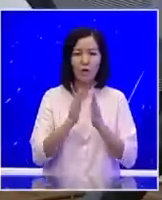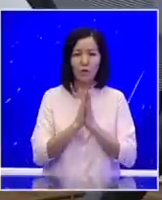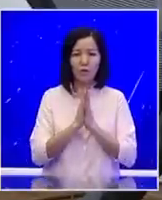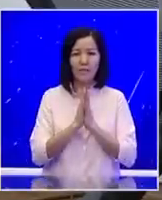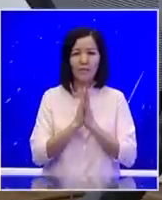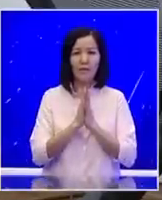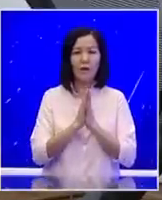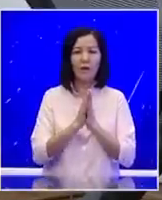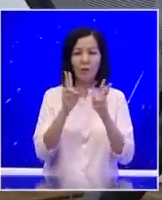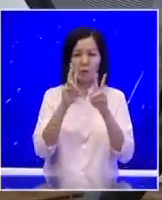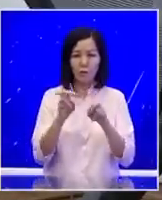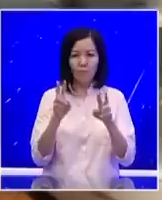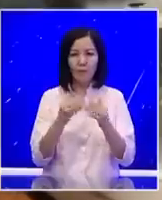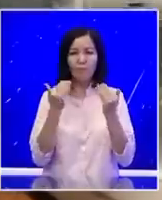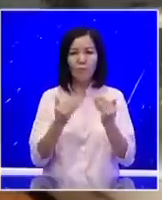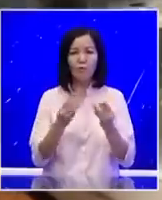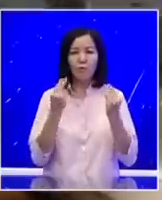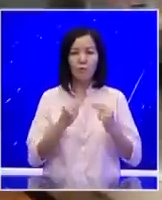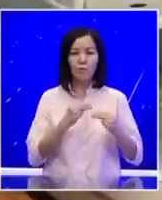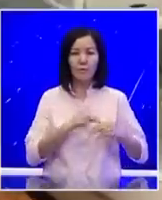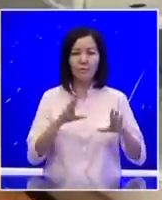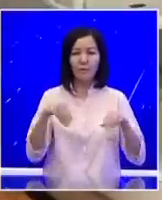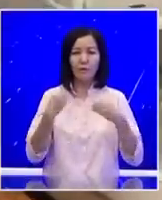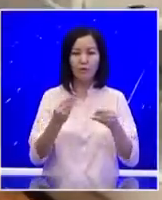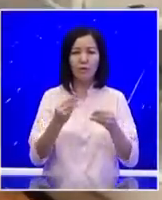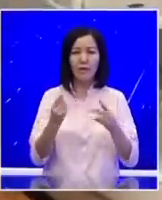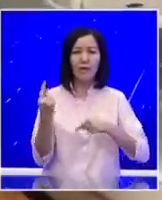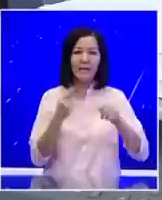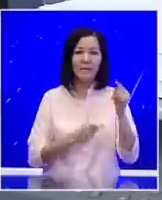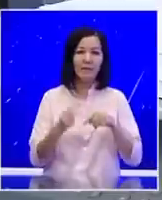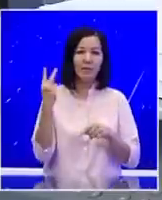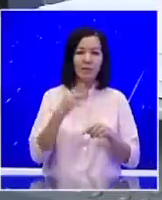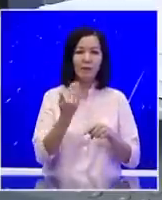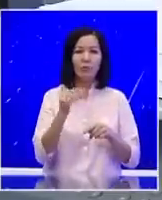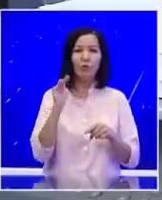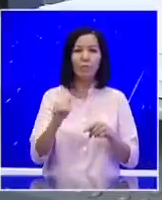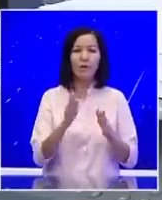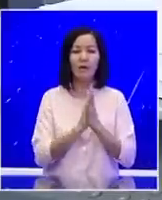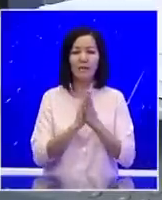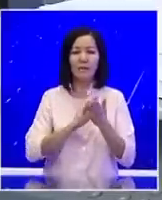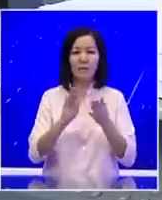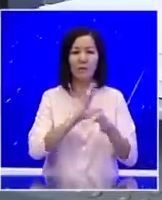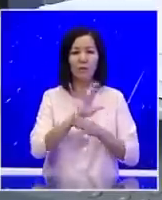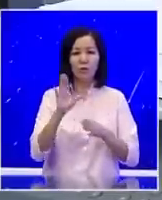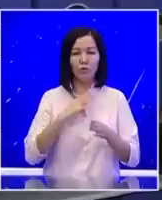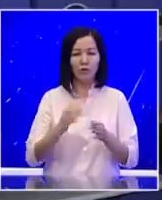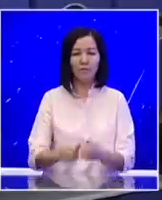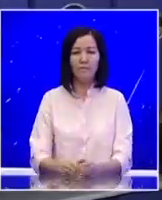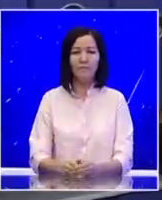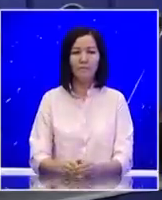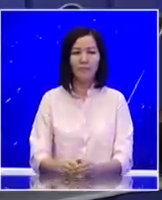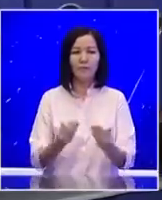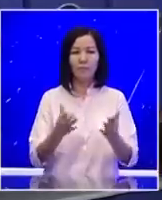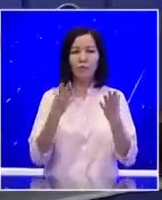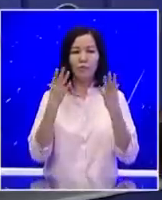алдымен осы жерде сұрыпталады. Бүгінгі жұмыс берушілер мен жеке кәсіпкерлерден 24 мыңнан аса өтініш түсіпті.